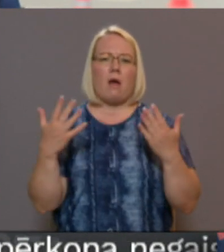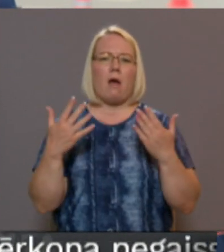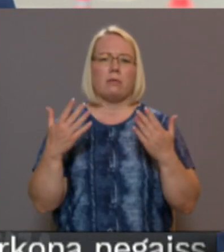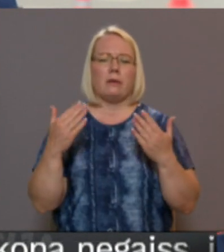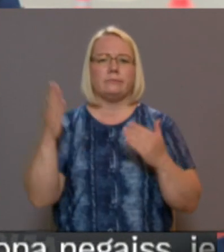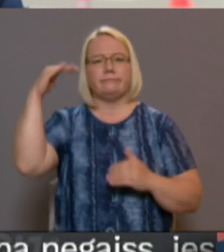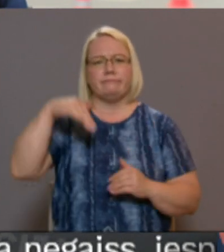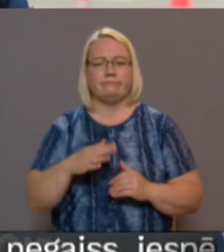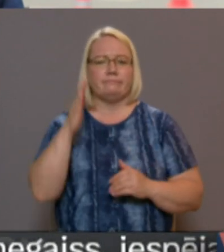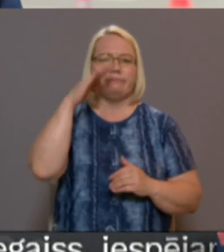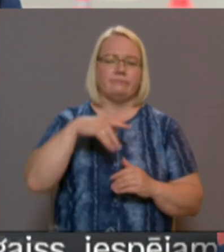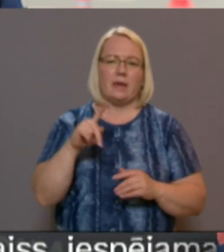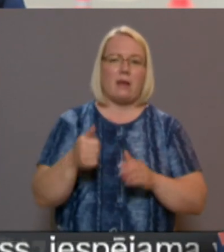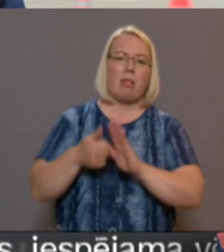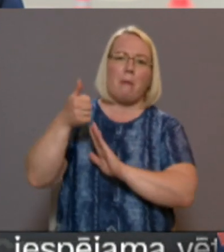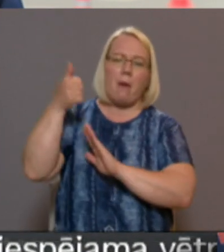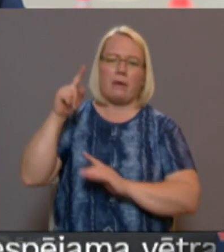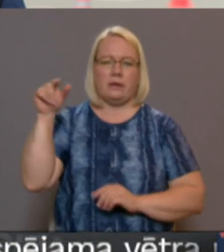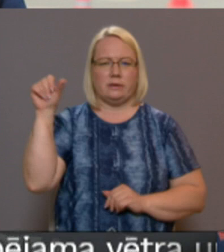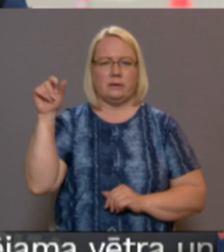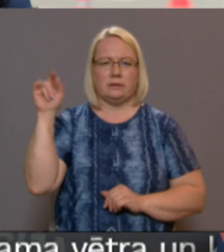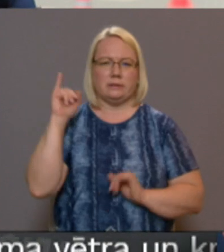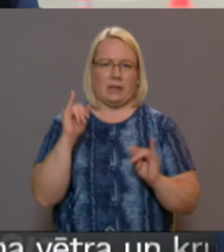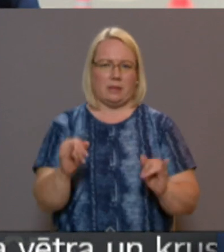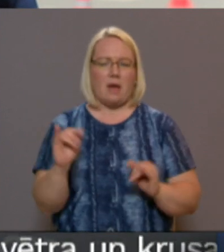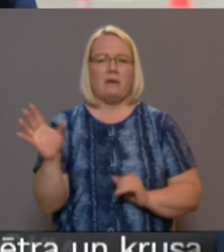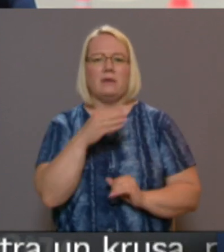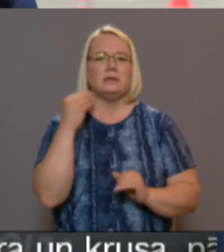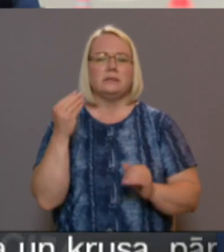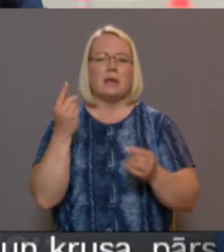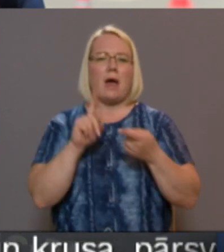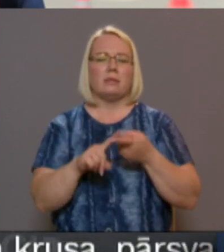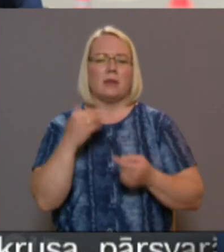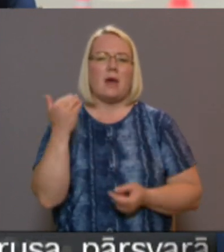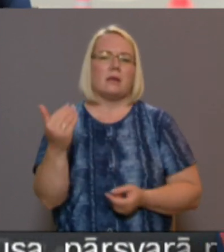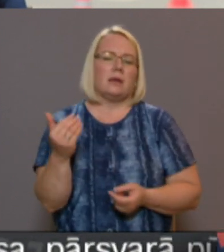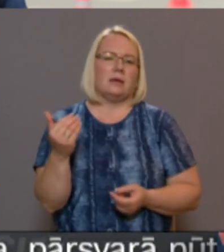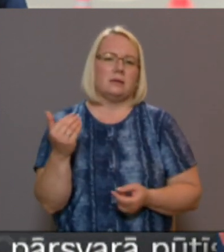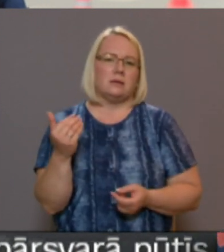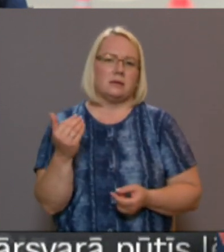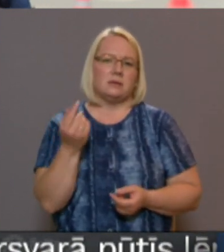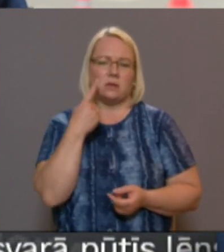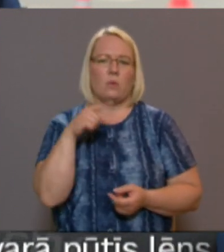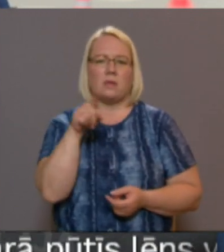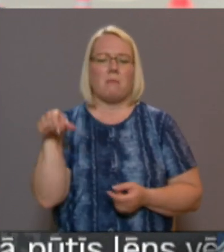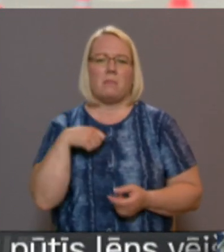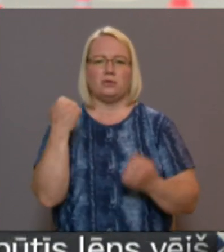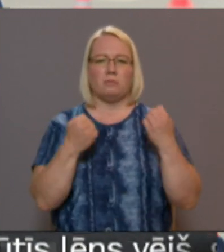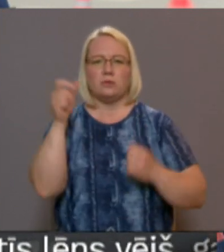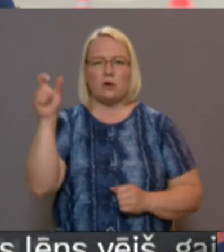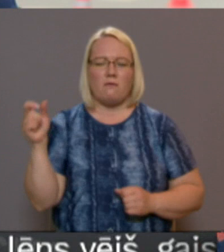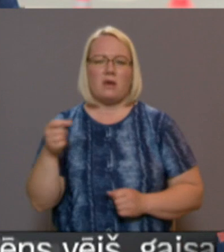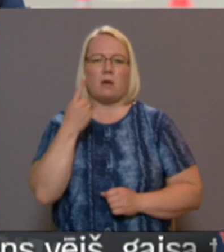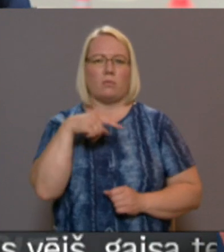Ir labāk gadi, ir sliktāk gadi, protams. Viss jau atkarīgs ir no tiem vadītājiem, no